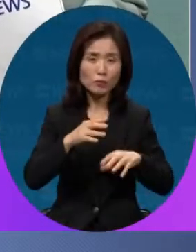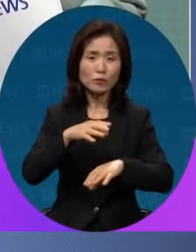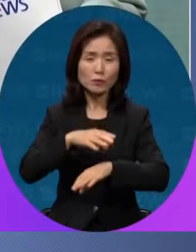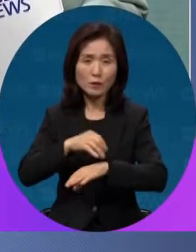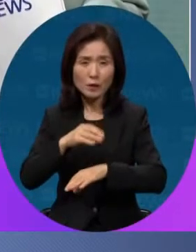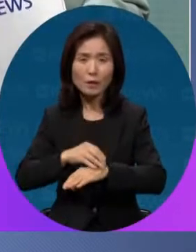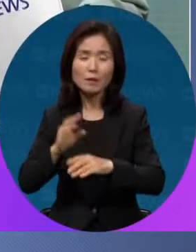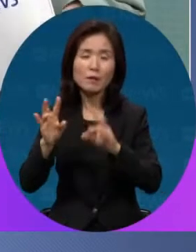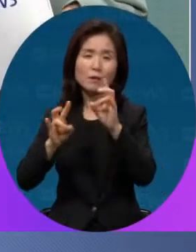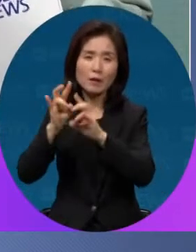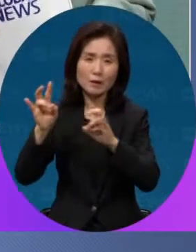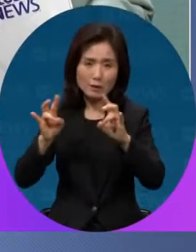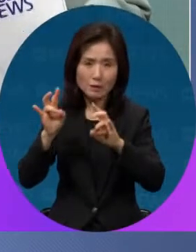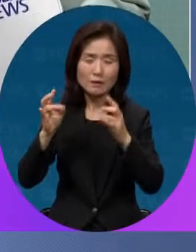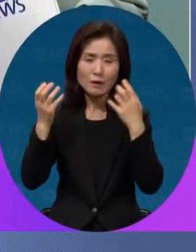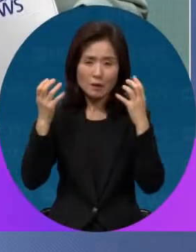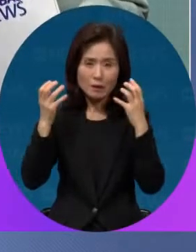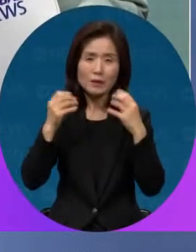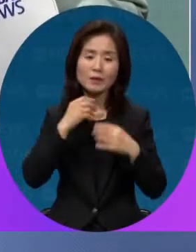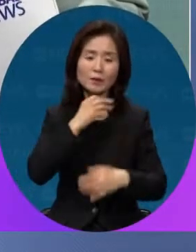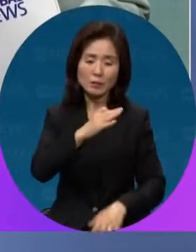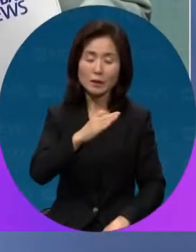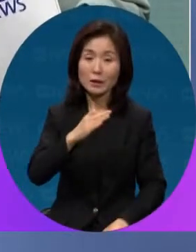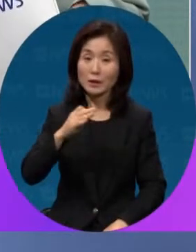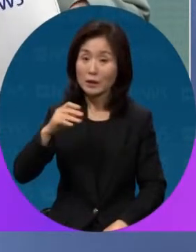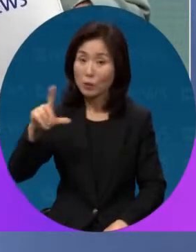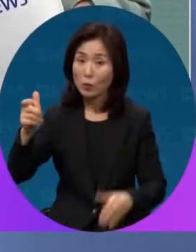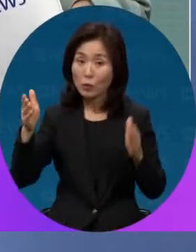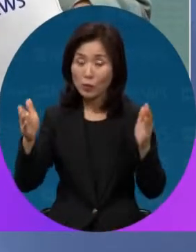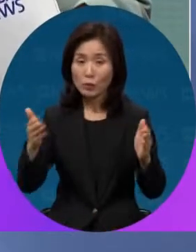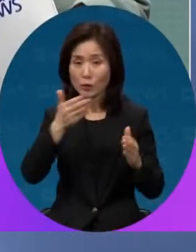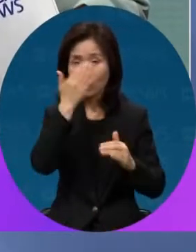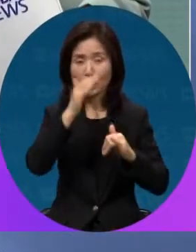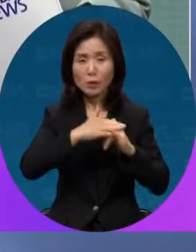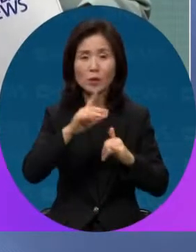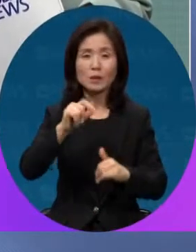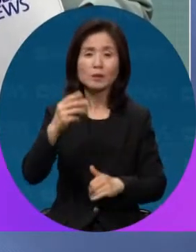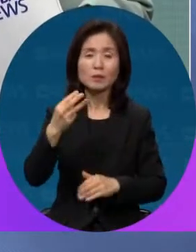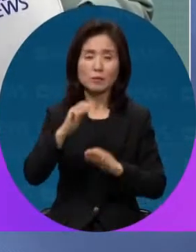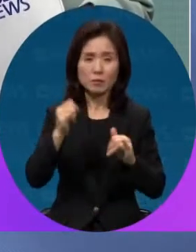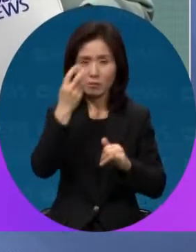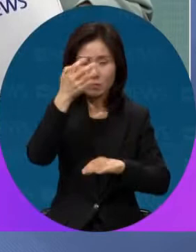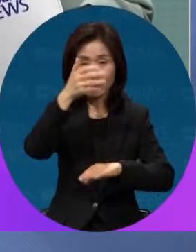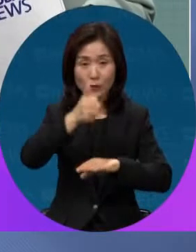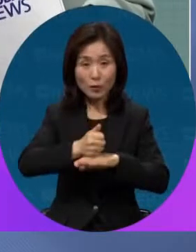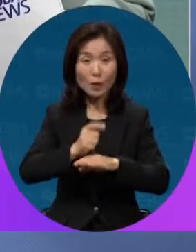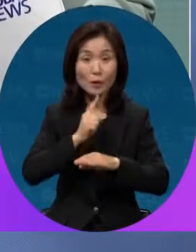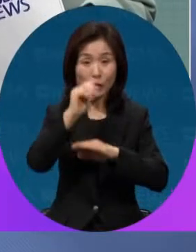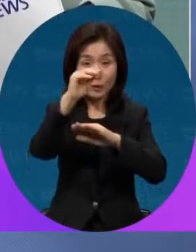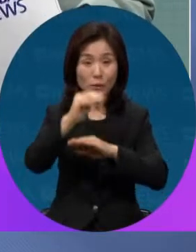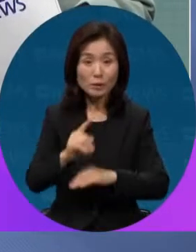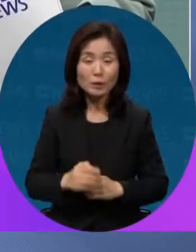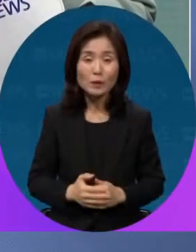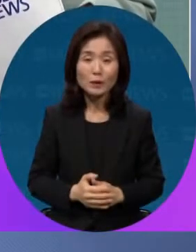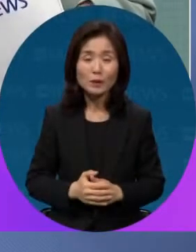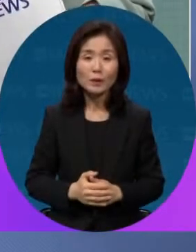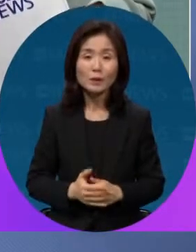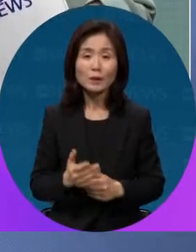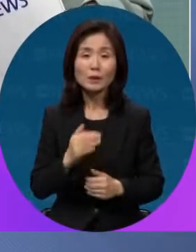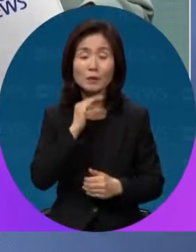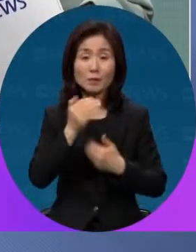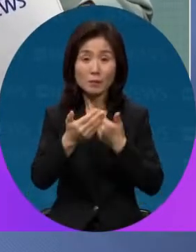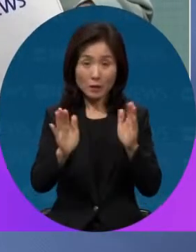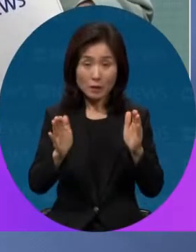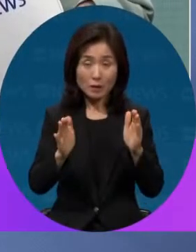네덜란드 의 14세부터 15 제 청소년 만 3천여 명을 대상으로 조사한 이 보고서에 따르면 요 같은 학년